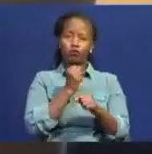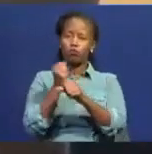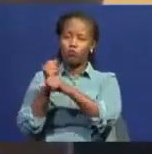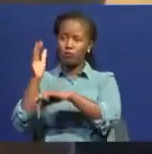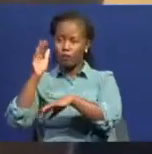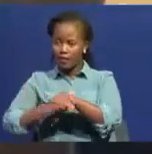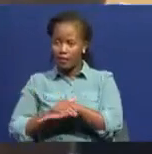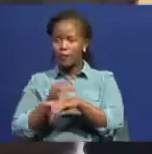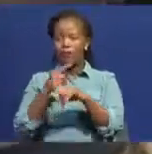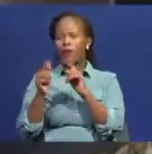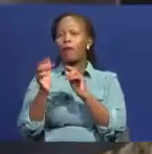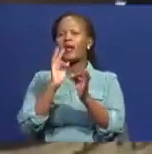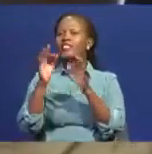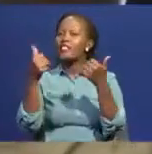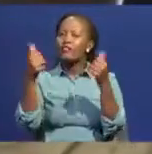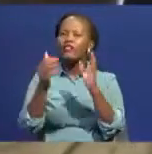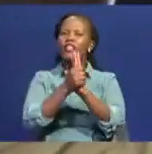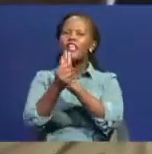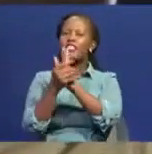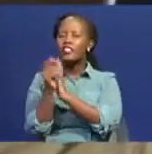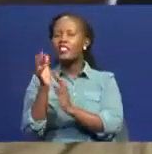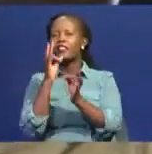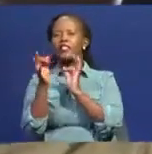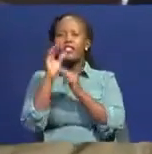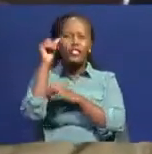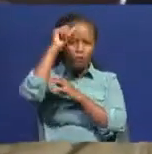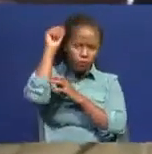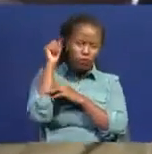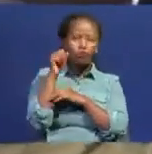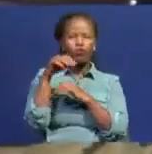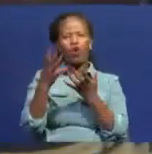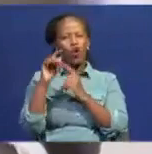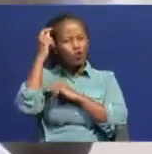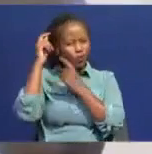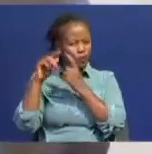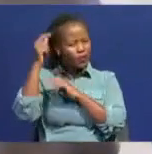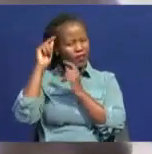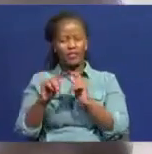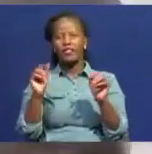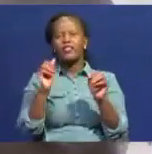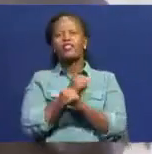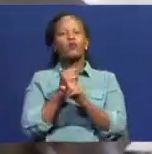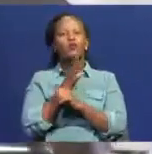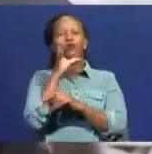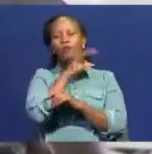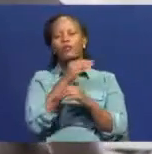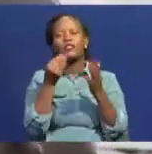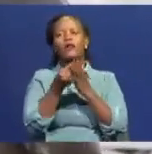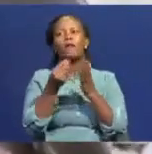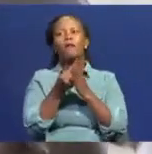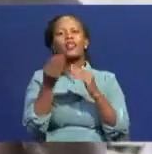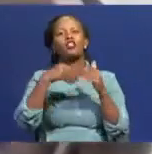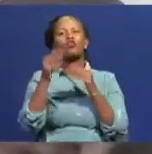unajua kunyoa, unajua kusonga nywele, unajua kufanya hizo kazi za mkono. Uwezi kosa ka 50 bobe yako ya kununua